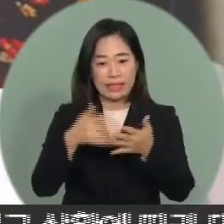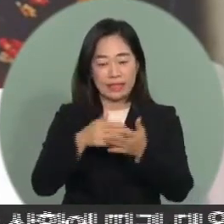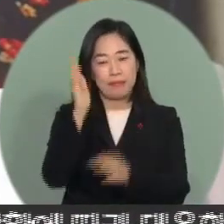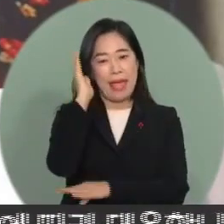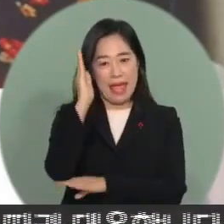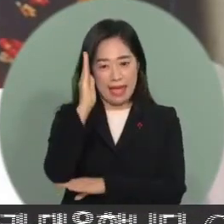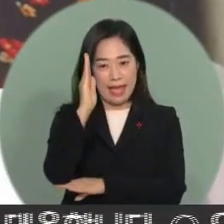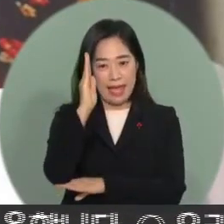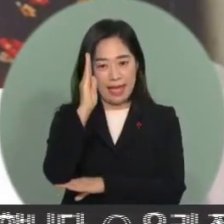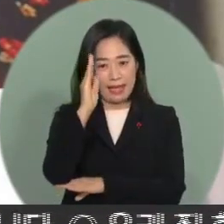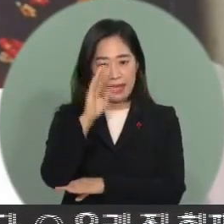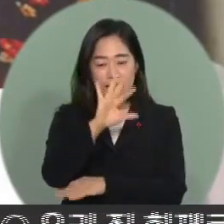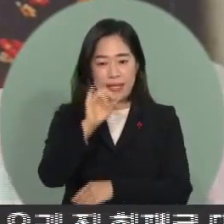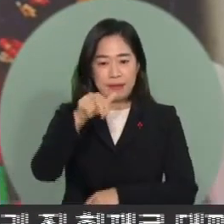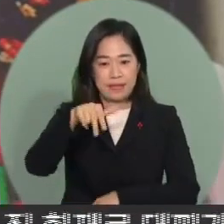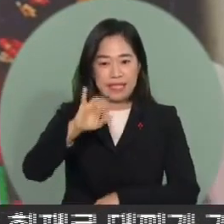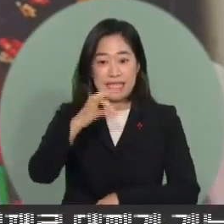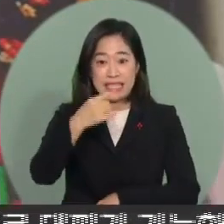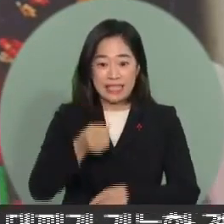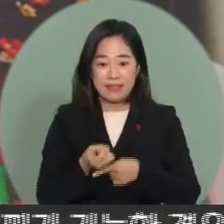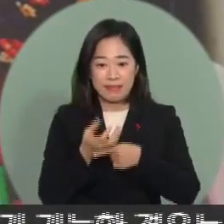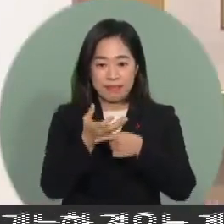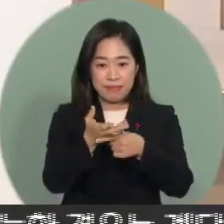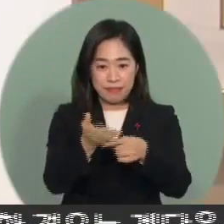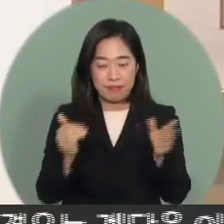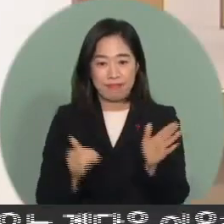이야기를 임지은 기자가 전해드립니다.